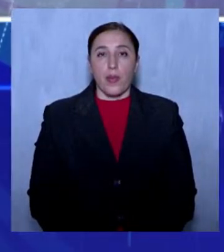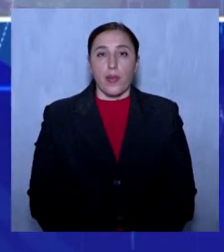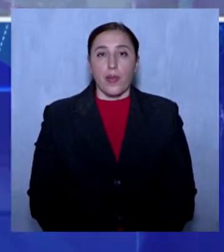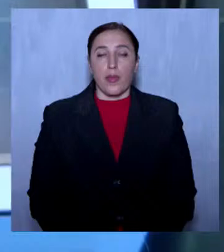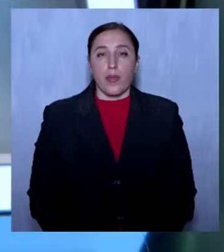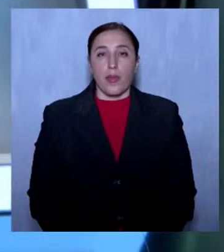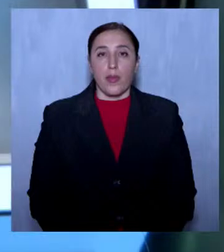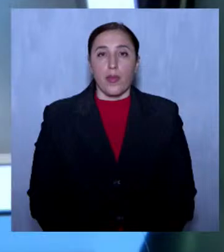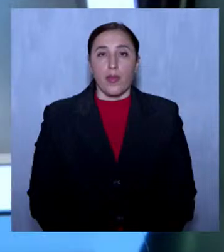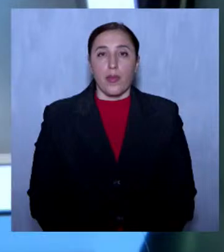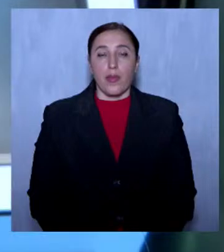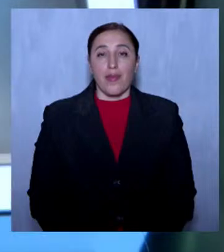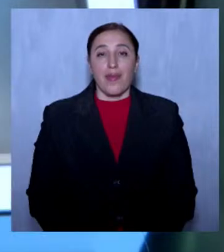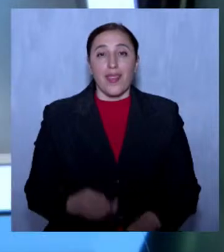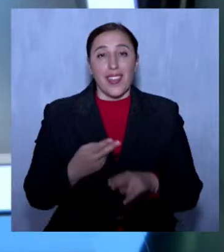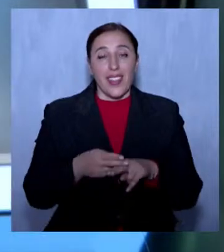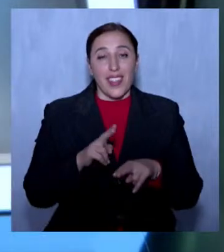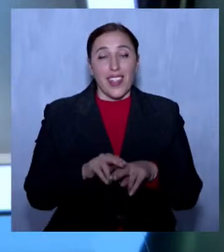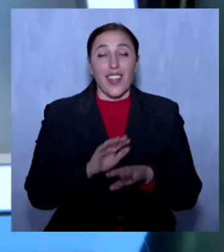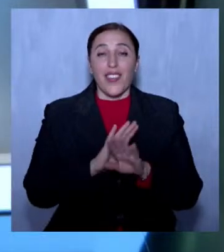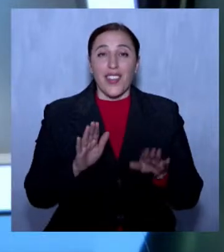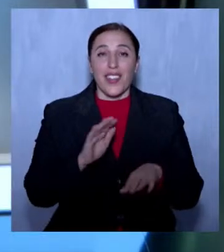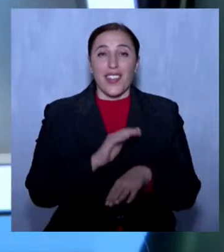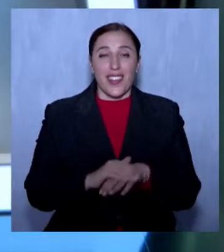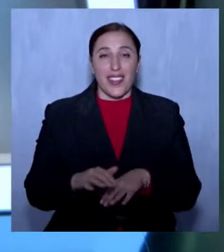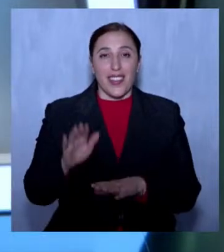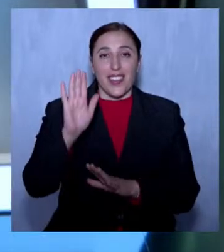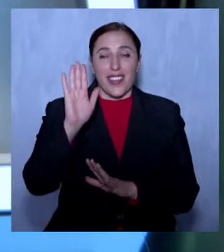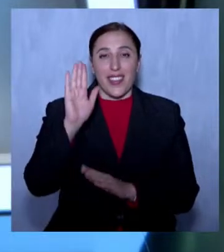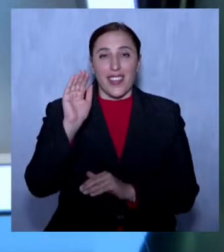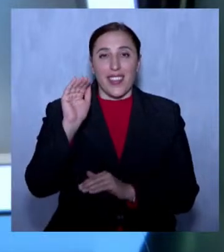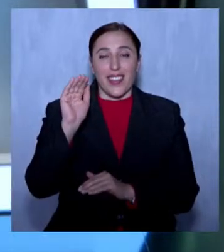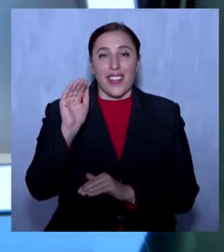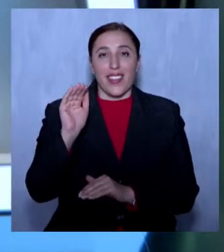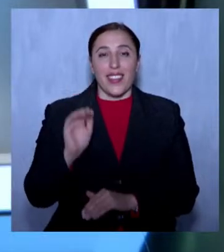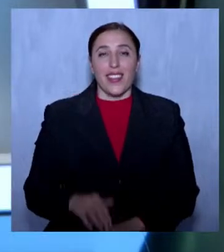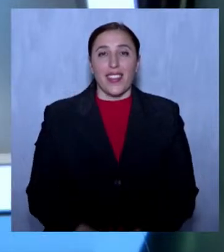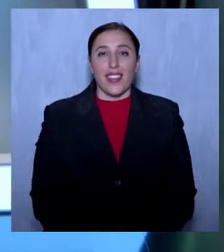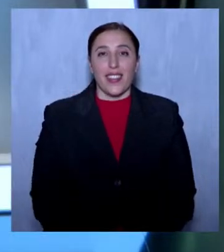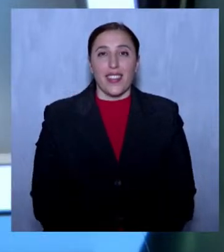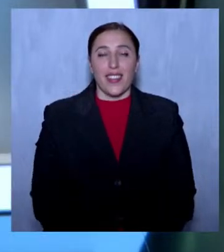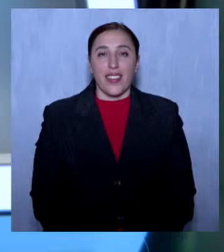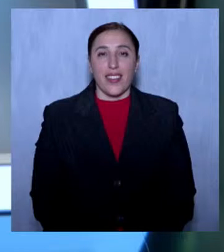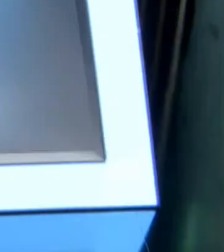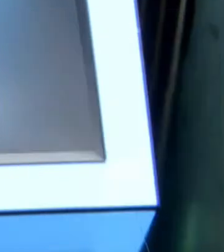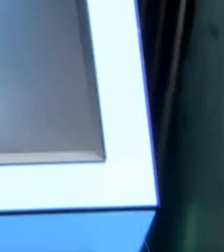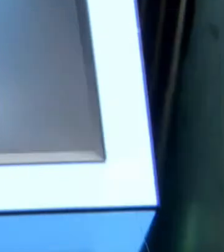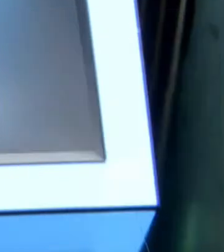Այժմ ամեն ինչ այսքան ենք նախատեսել, հաջորդ թողարկում արդեն 20:00-ին։